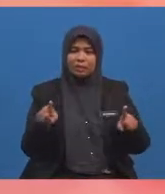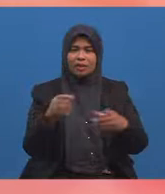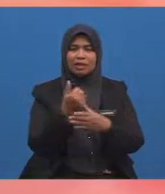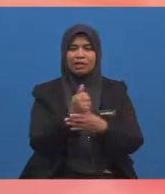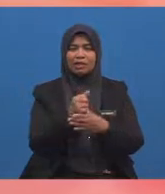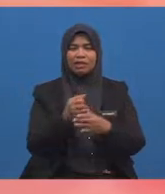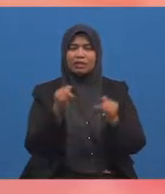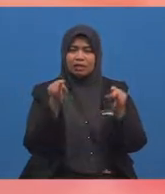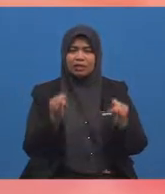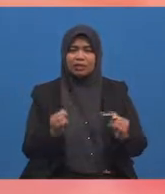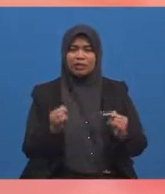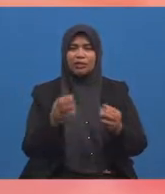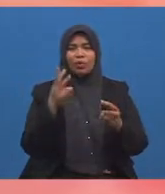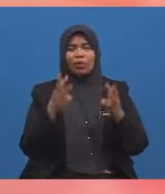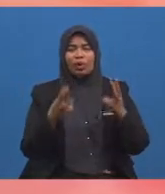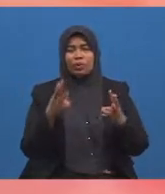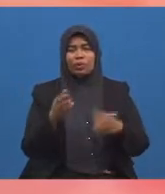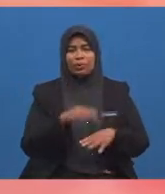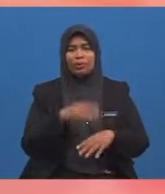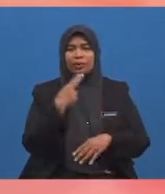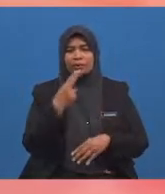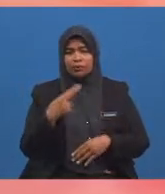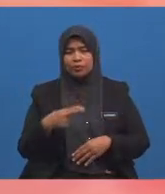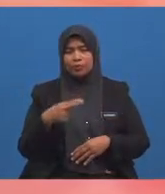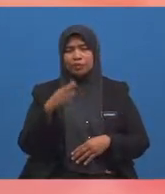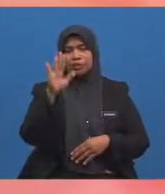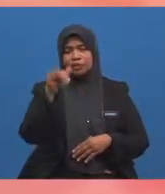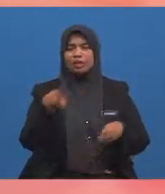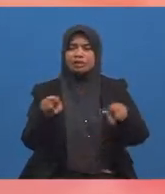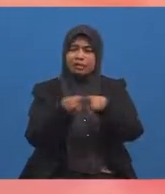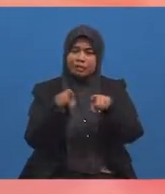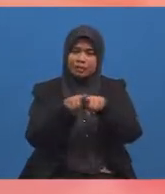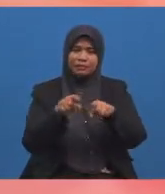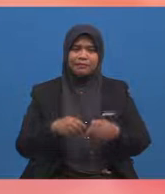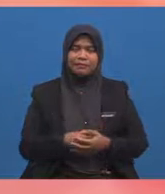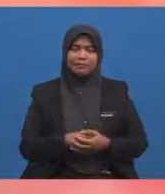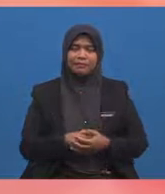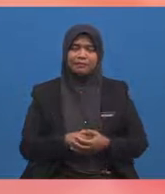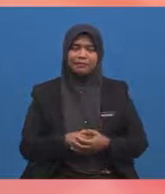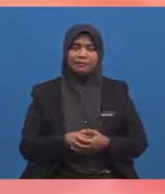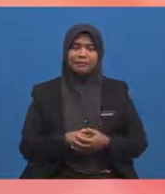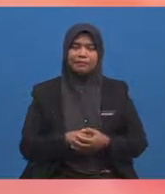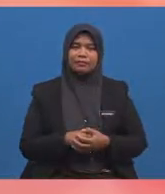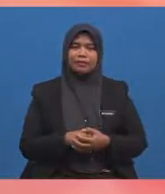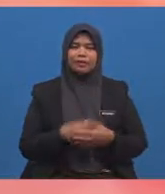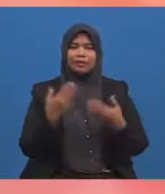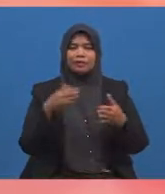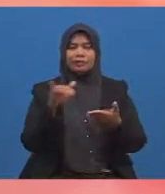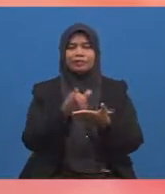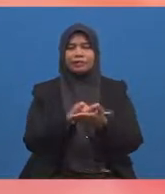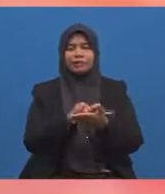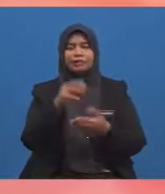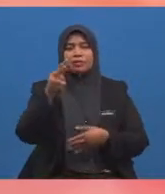berbeza antara individu walaupun pada usia yang sama.